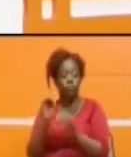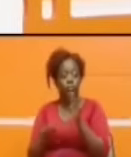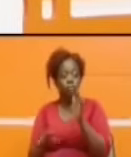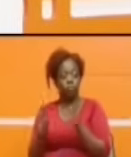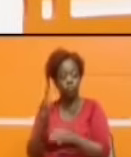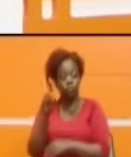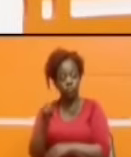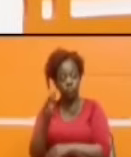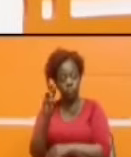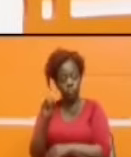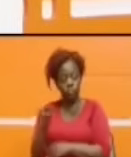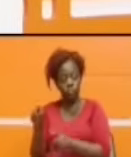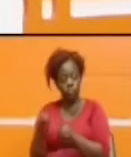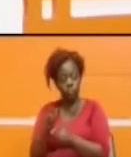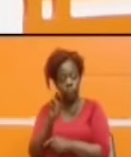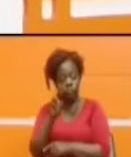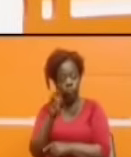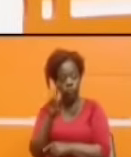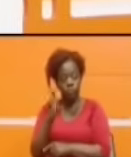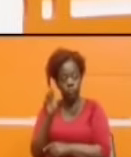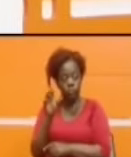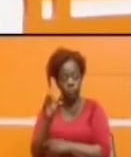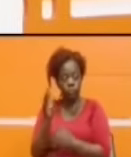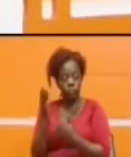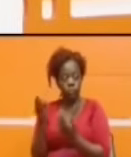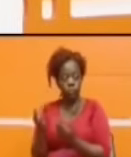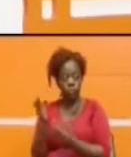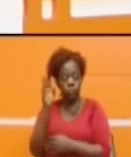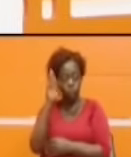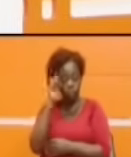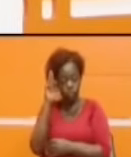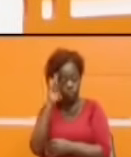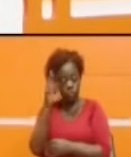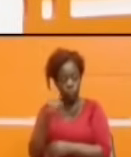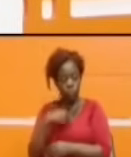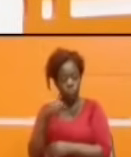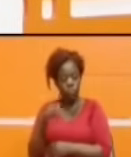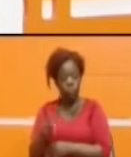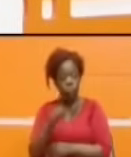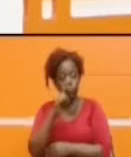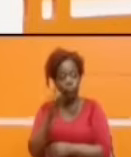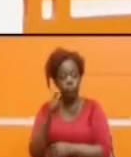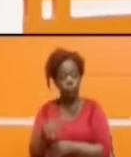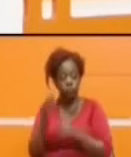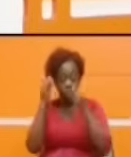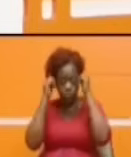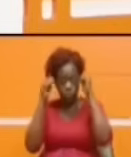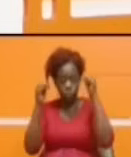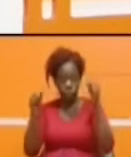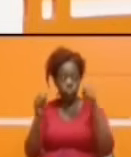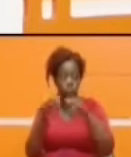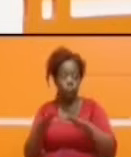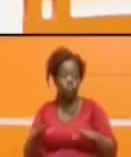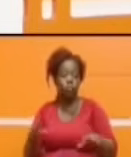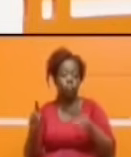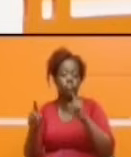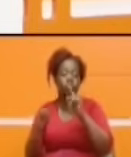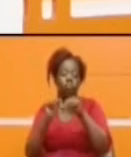ya ssaabaminisita nga RDC ajjukizza abagagga ku kiragiro kya pulezidenti. Ettaka